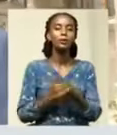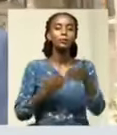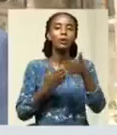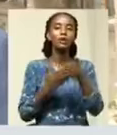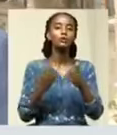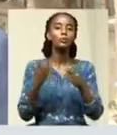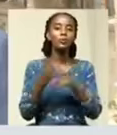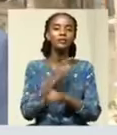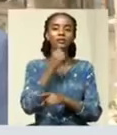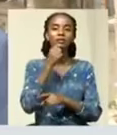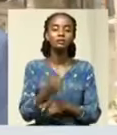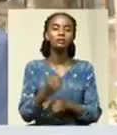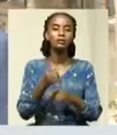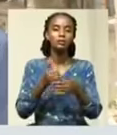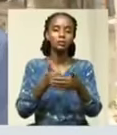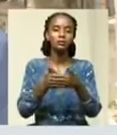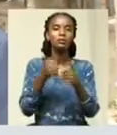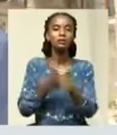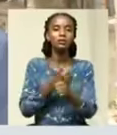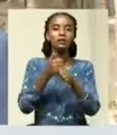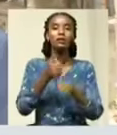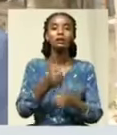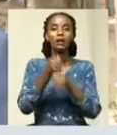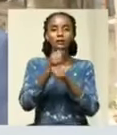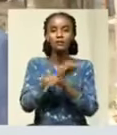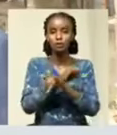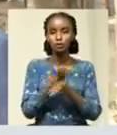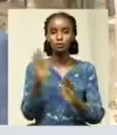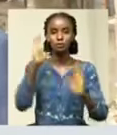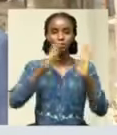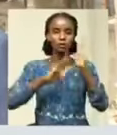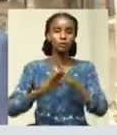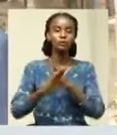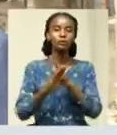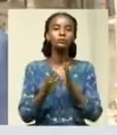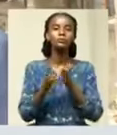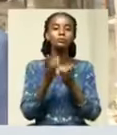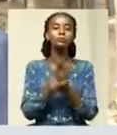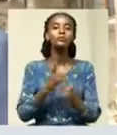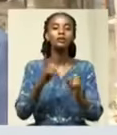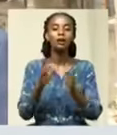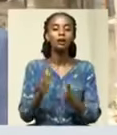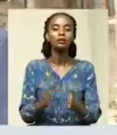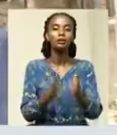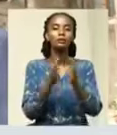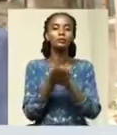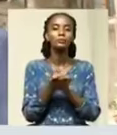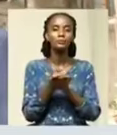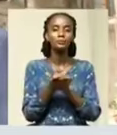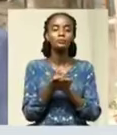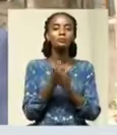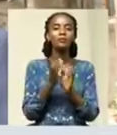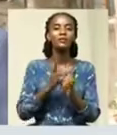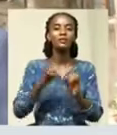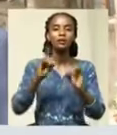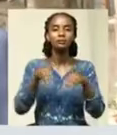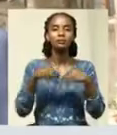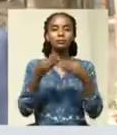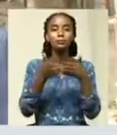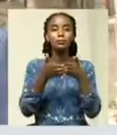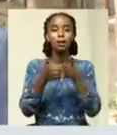በማይፈጥር መልኩ የቅርብ ክትትልና ድጋፍ እንደዚሁም የችግሮችን በሚፈታ አቅጣጫ መፍትሄ እየሰጠን